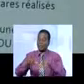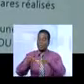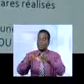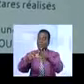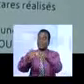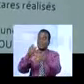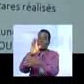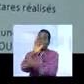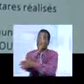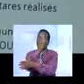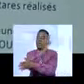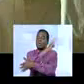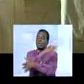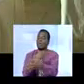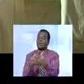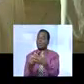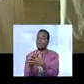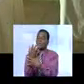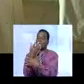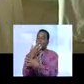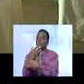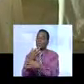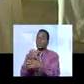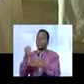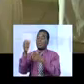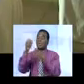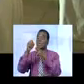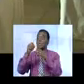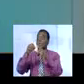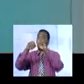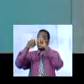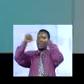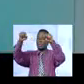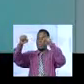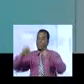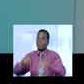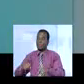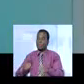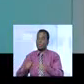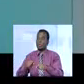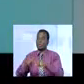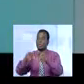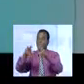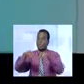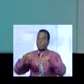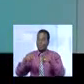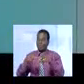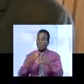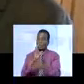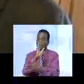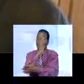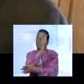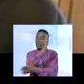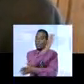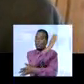forestières, la promotion du système agroforestier, l'exploitation durable de